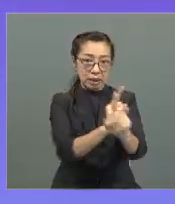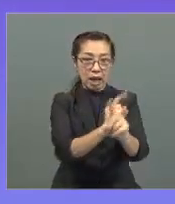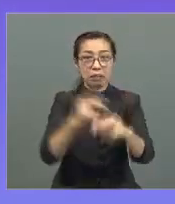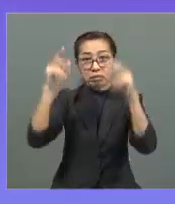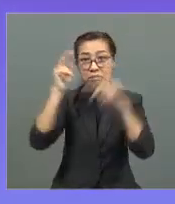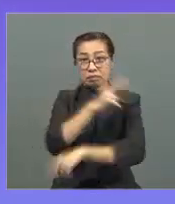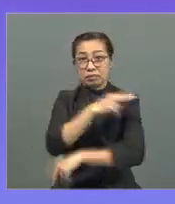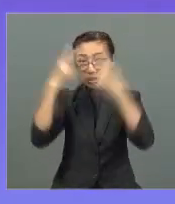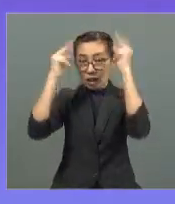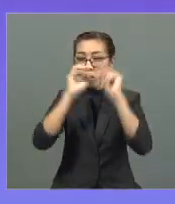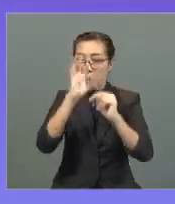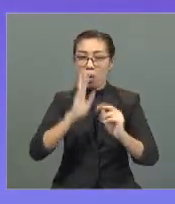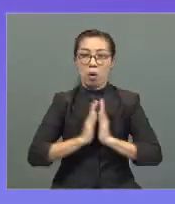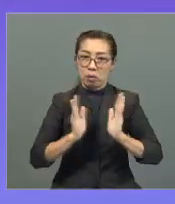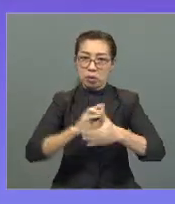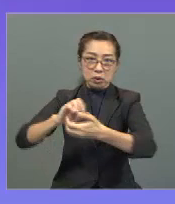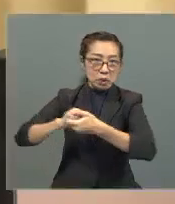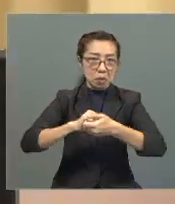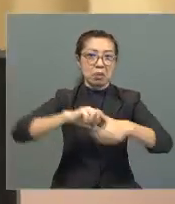คนแต่ว่าต้องปฏิบัติตามมาตรการสาธารณสุขขณะที่นายกรัฐมนตรีขอบคุณทุกฝ่ายที่ร่วมมือกันแก้ปัญหาทำให้การระบาดของโครง29